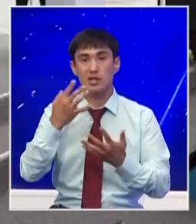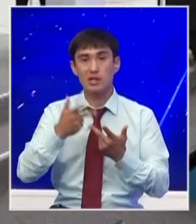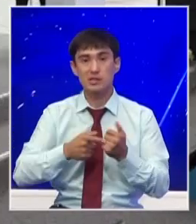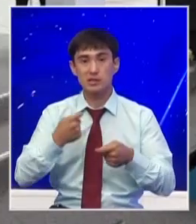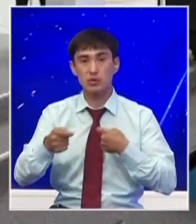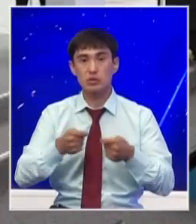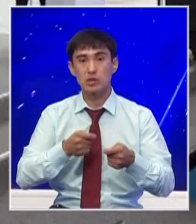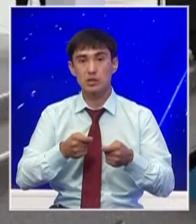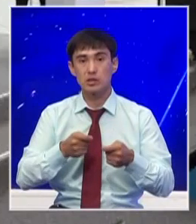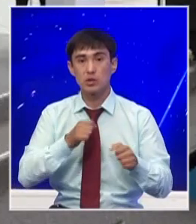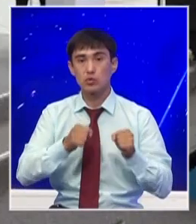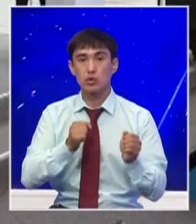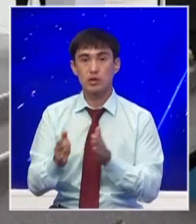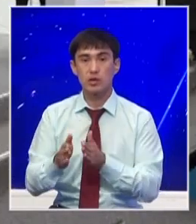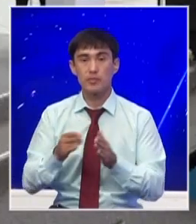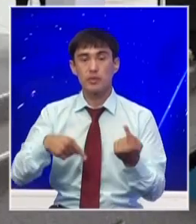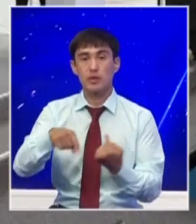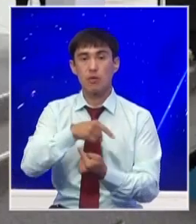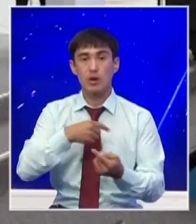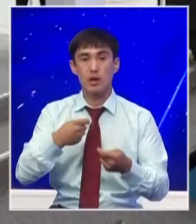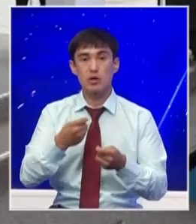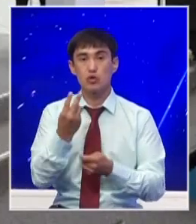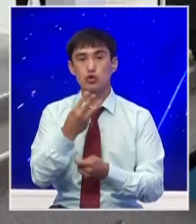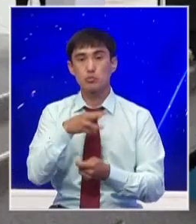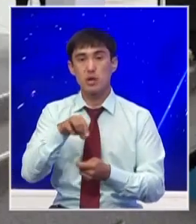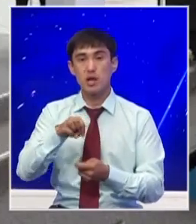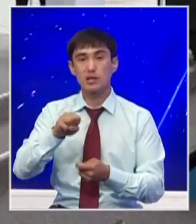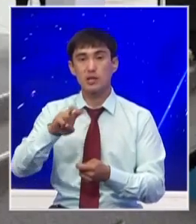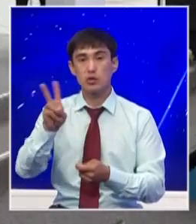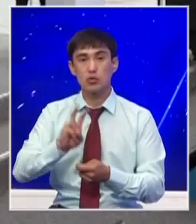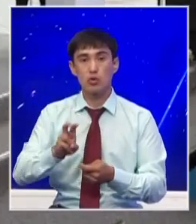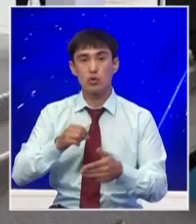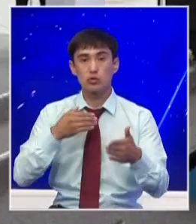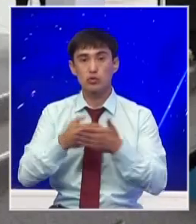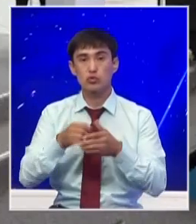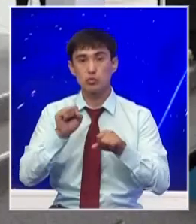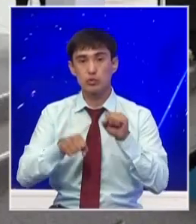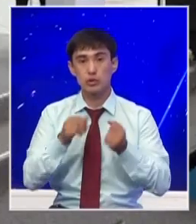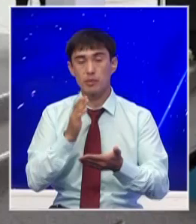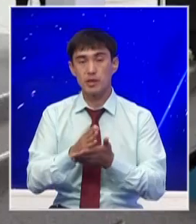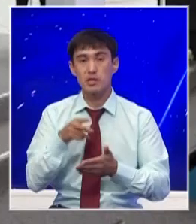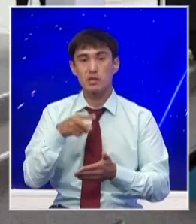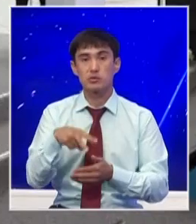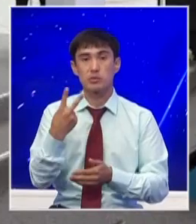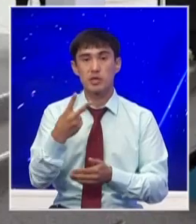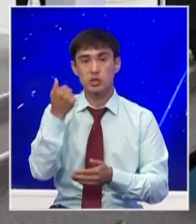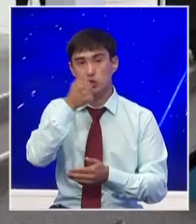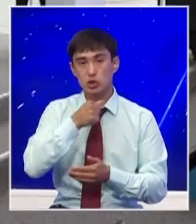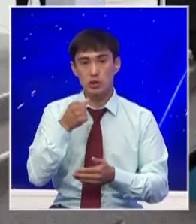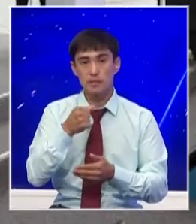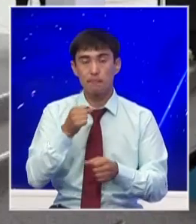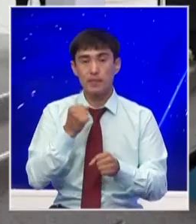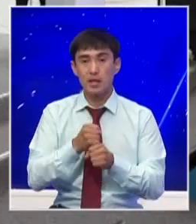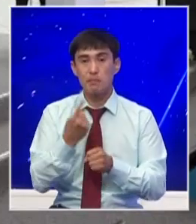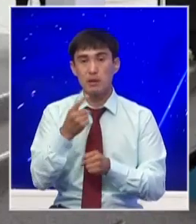арасындағы сауда-саттық тұрақты тауар айналымын 3 миллиард ақш долларына жеткізу мүмкіндігі бар. Әзірге 2022 жылы іс